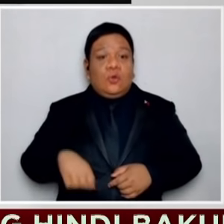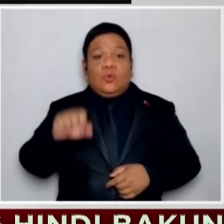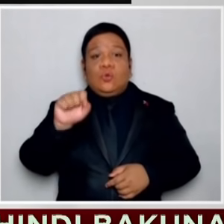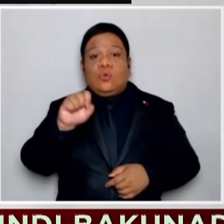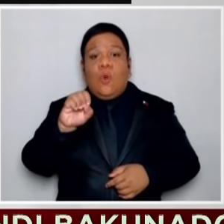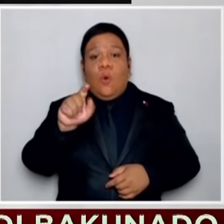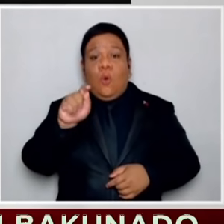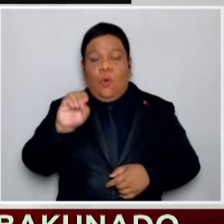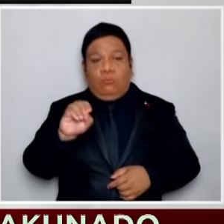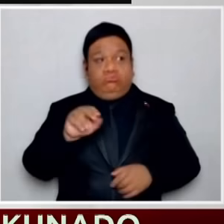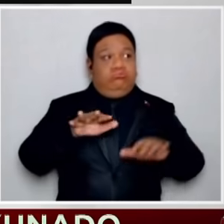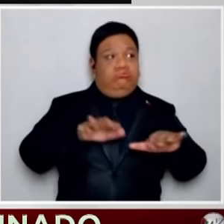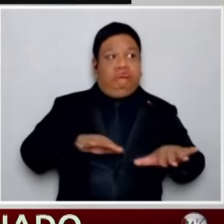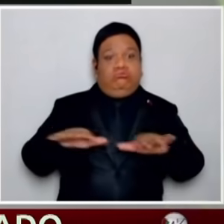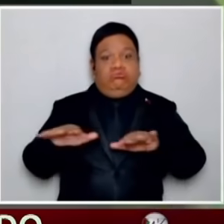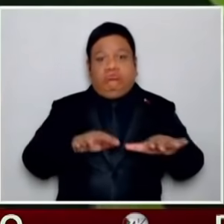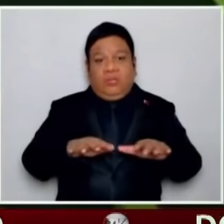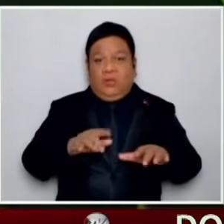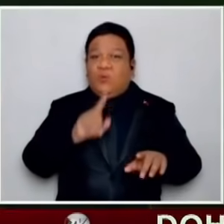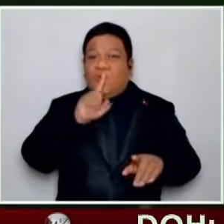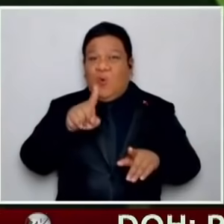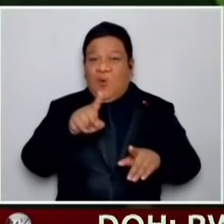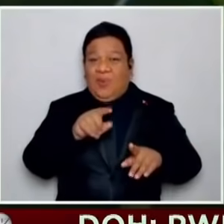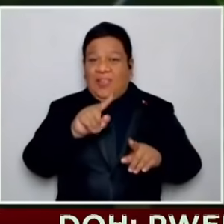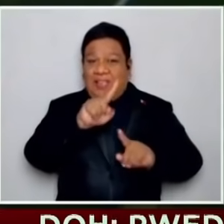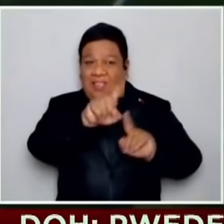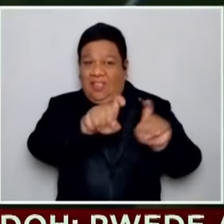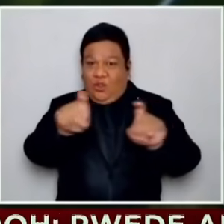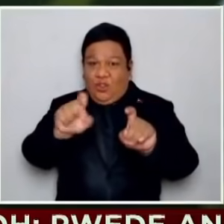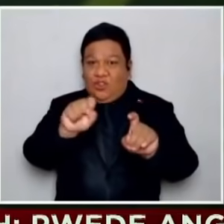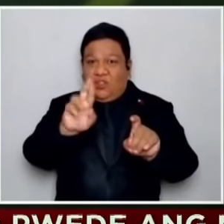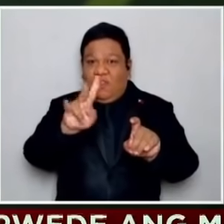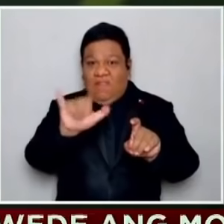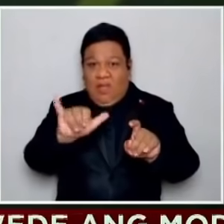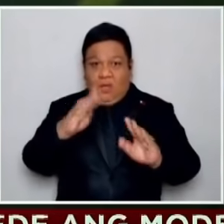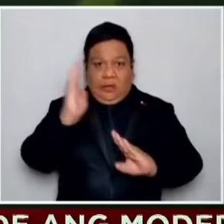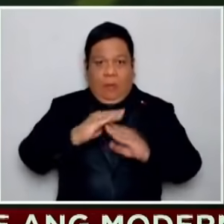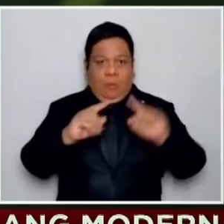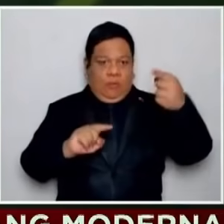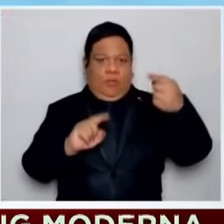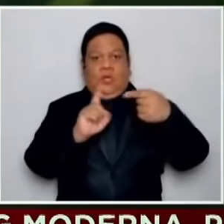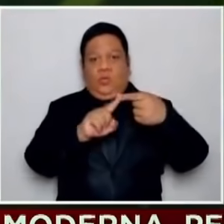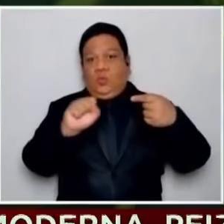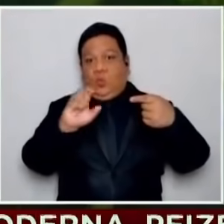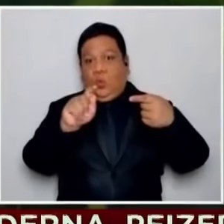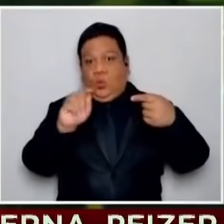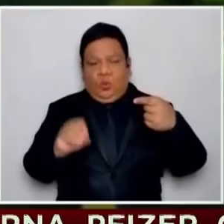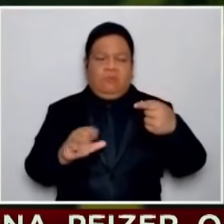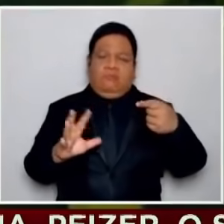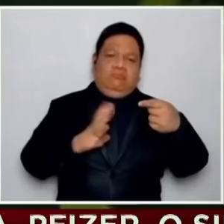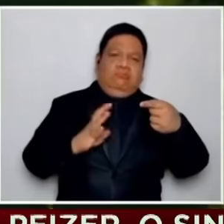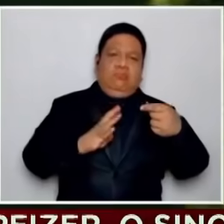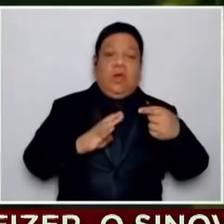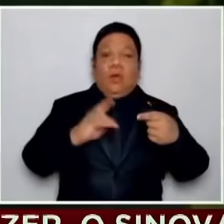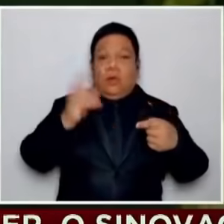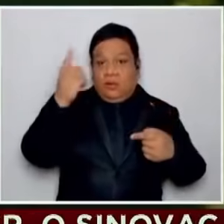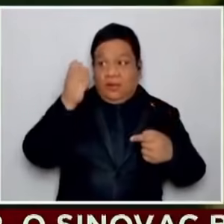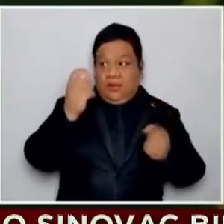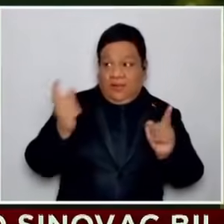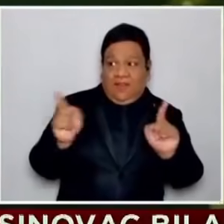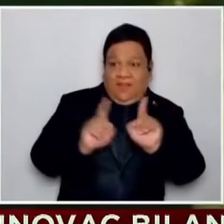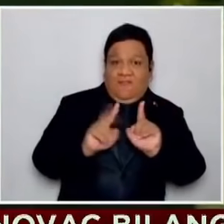sa pinakahuling SWS survey. Hindi rin siya nababahala kahit pa makakalaban si Senator Kiko